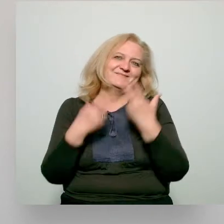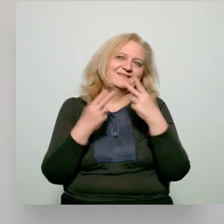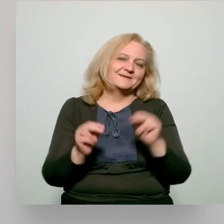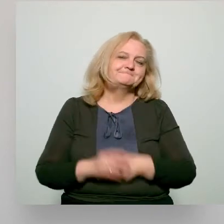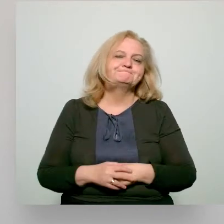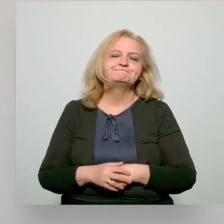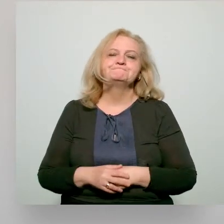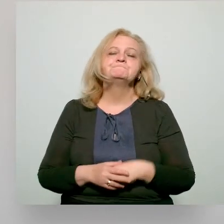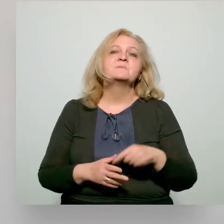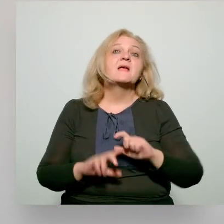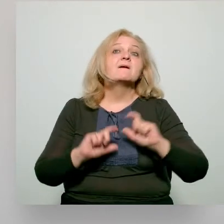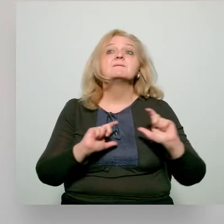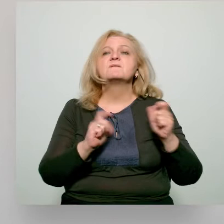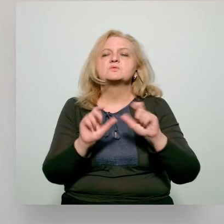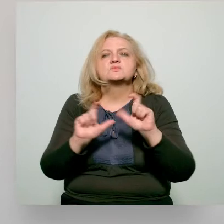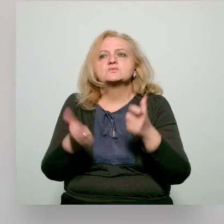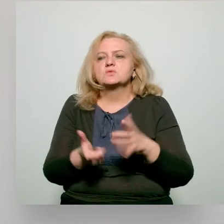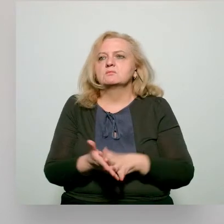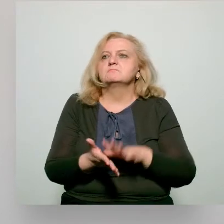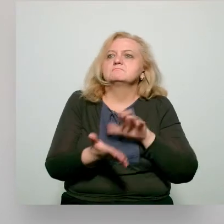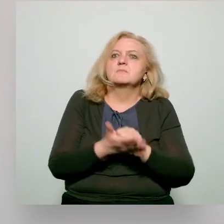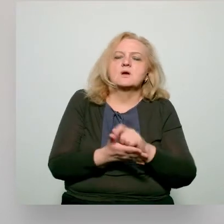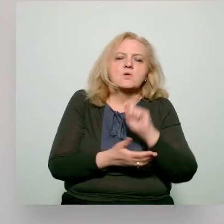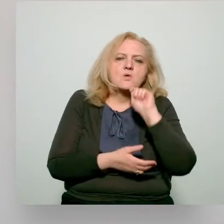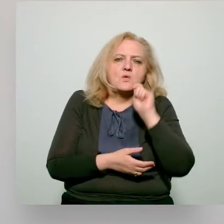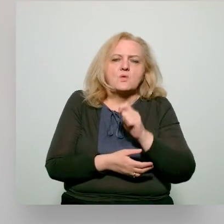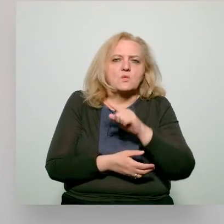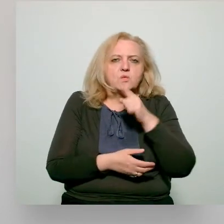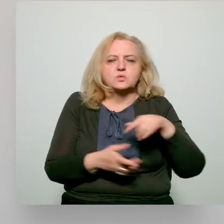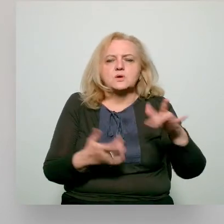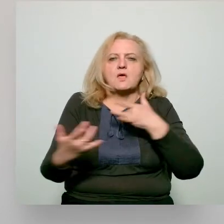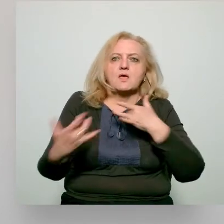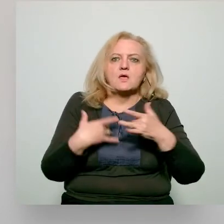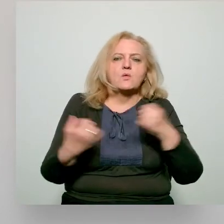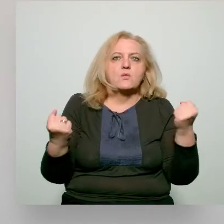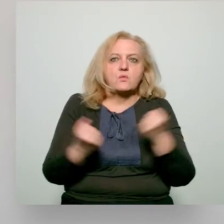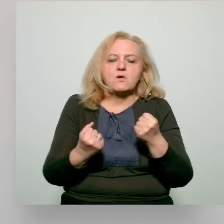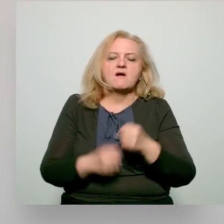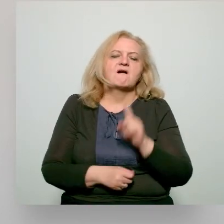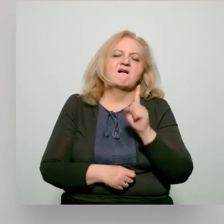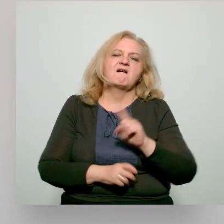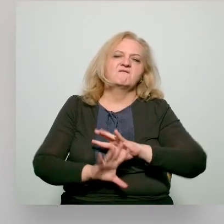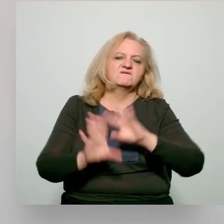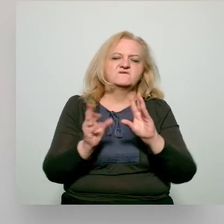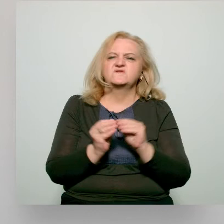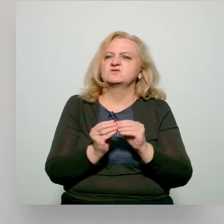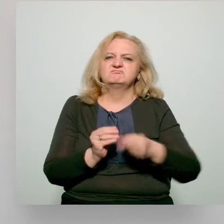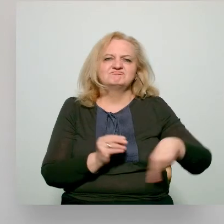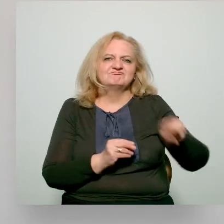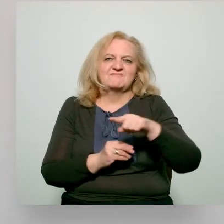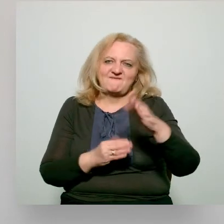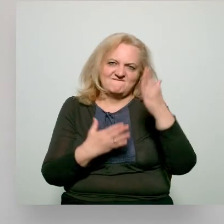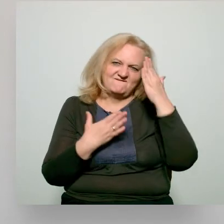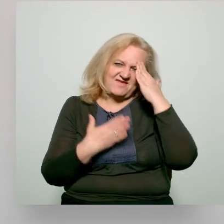jakich katastrof nie doświadczyłby naród ukraiński, to wszyscy zdawali sobie świetnie sprawę,